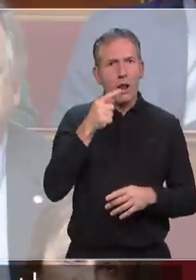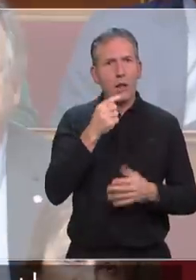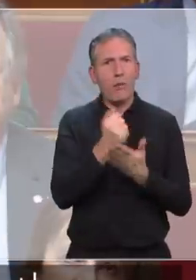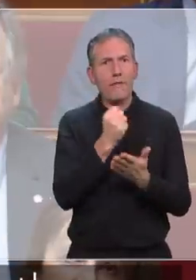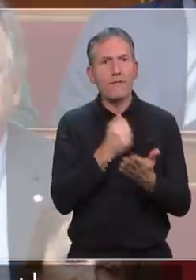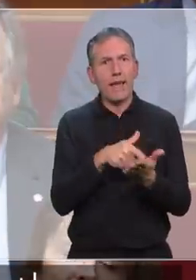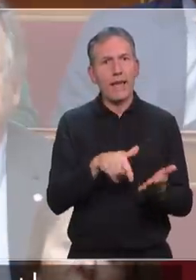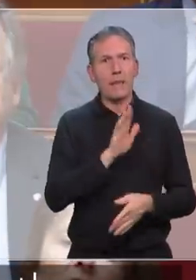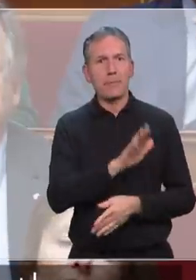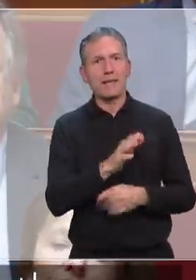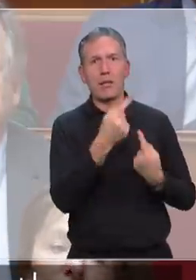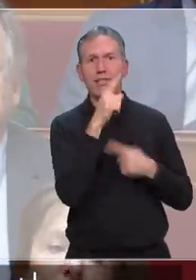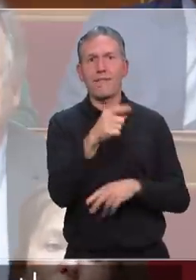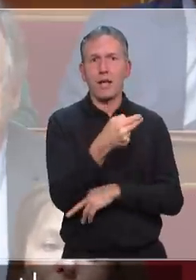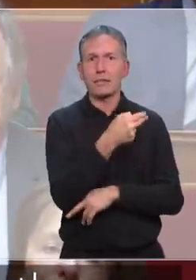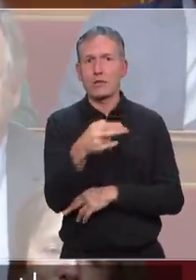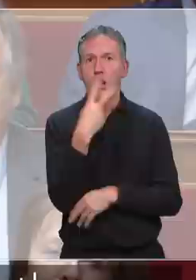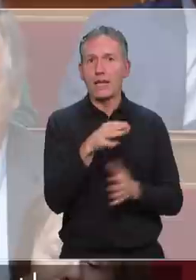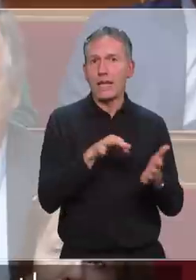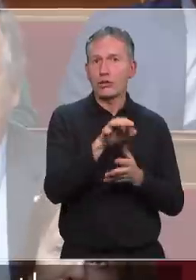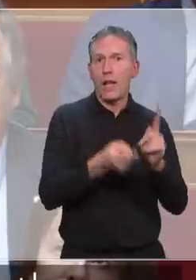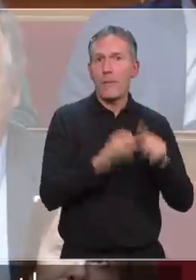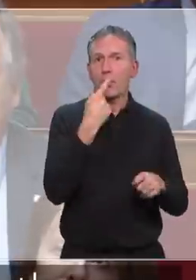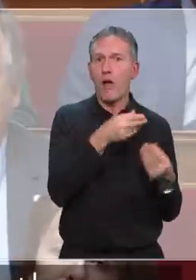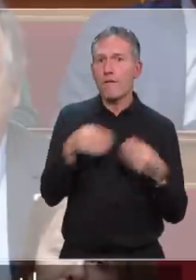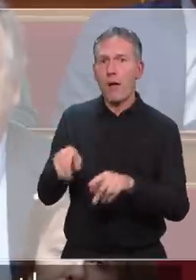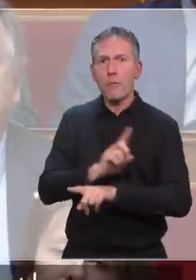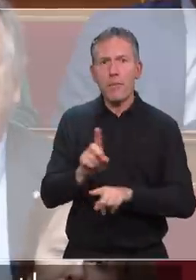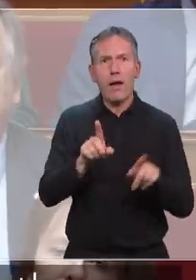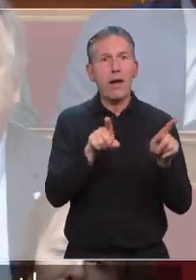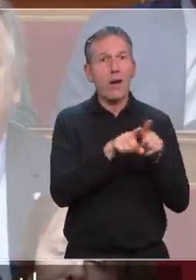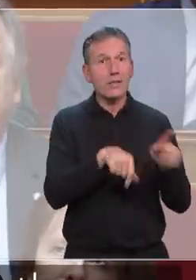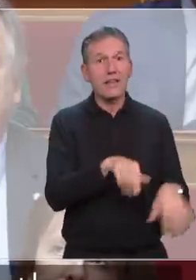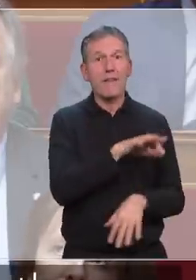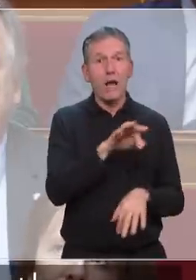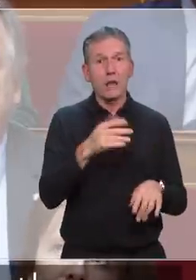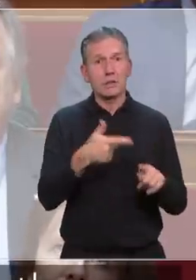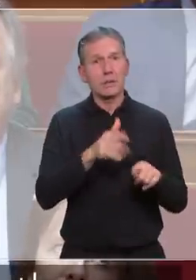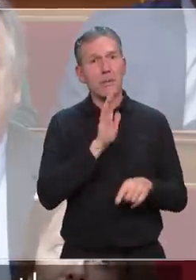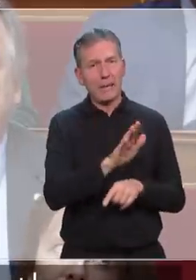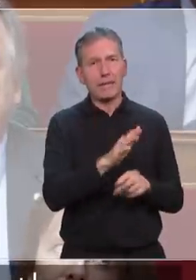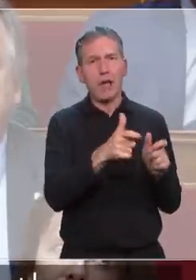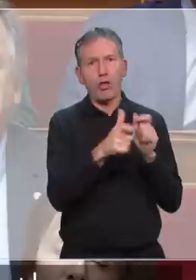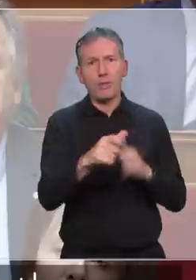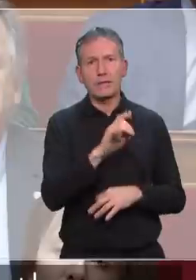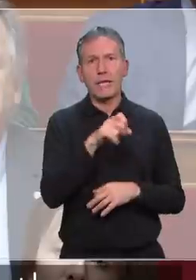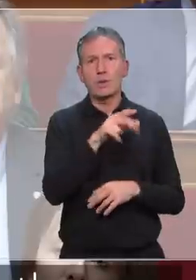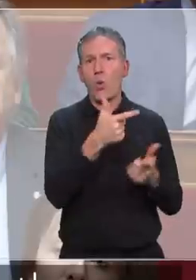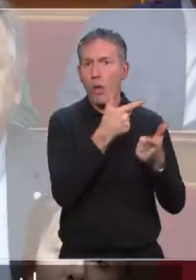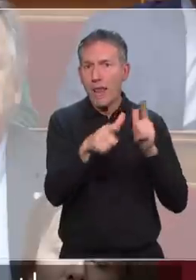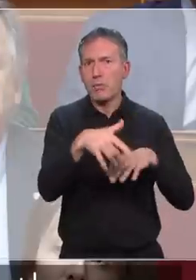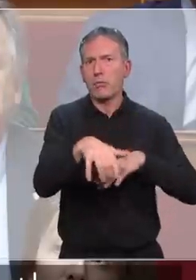de la défense nationale ne seront pas cédés? Et pouvez-vous nous certifier que Dassault et la France garderont toute leur liberté